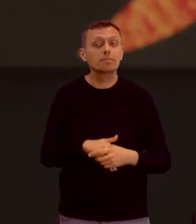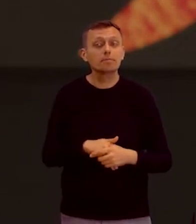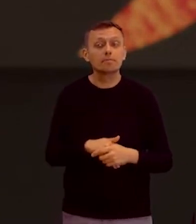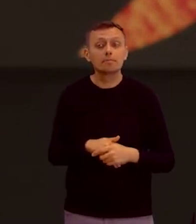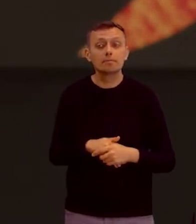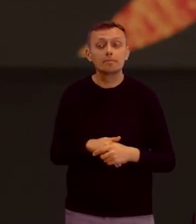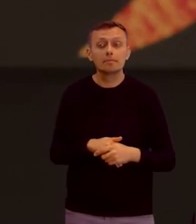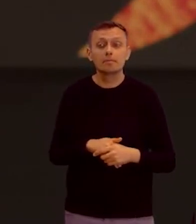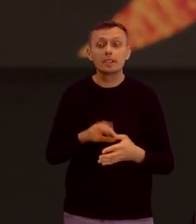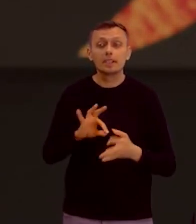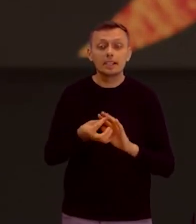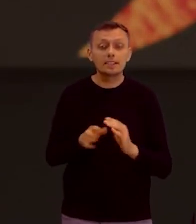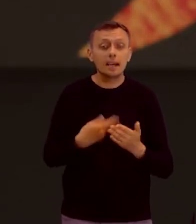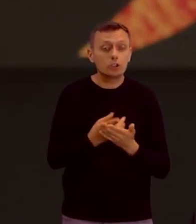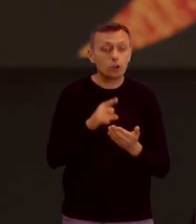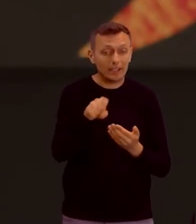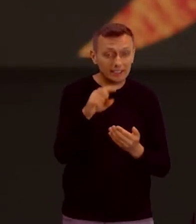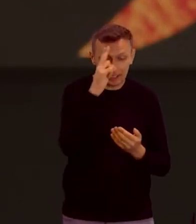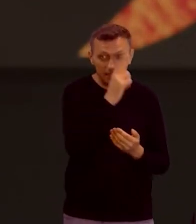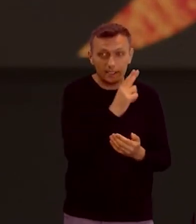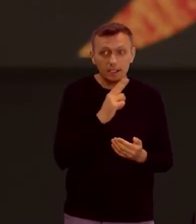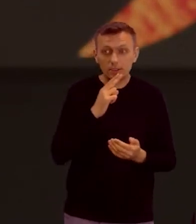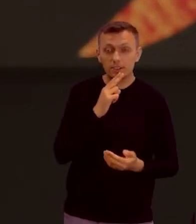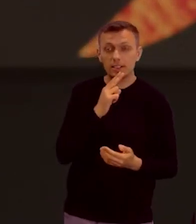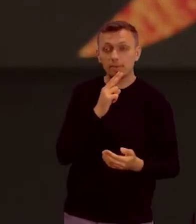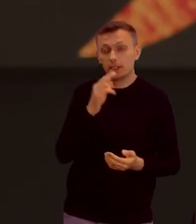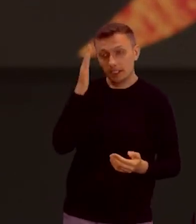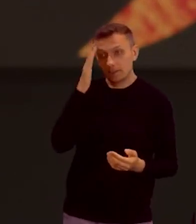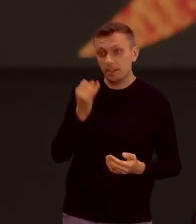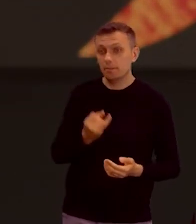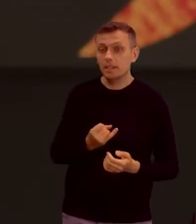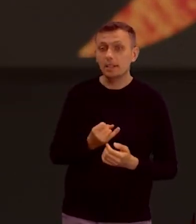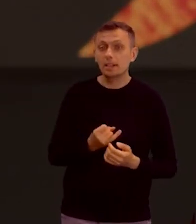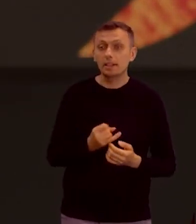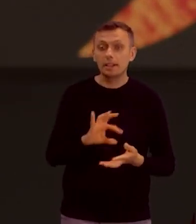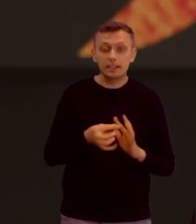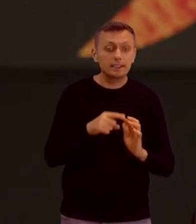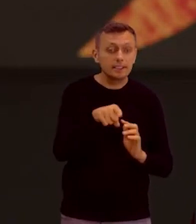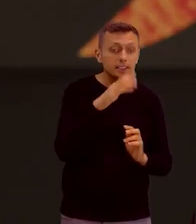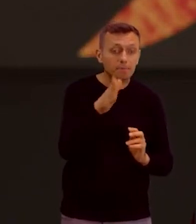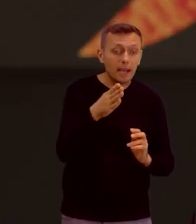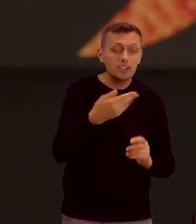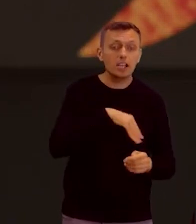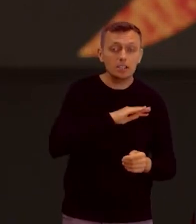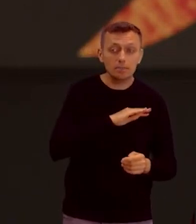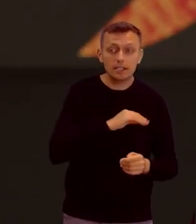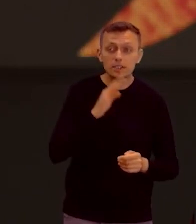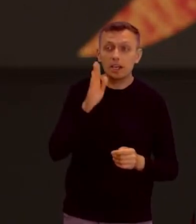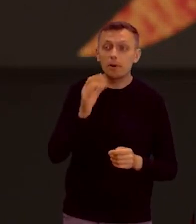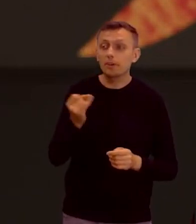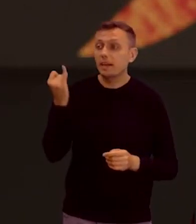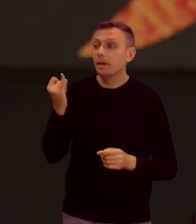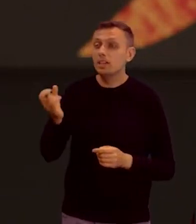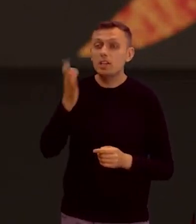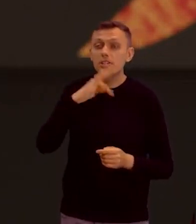Jeśli jesteś rodzicem, to dzieci, które pozostawisz, będą o tobie pamiętać. To jest to